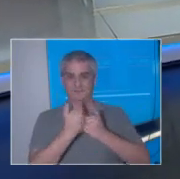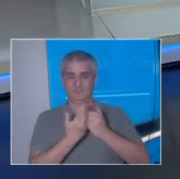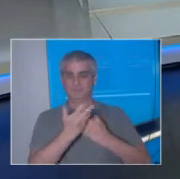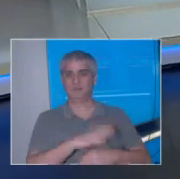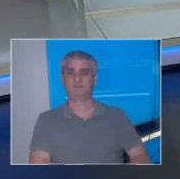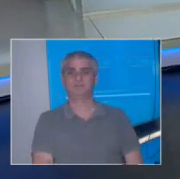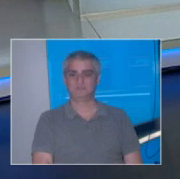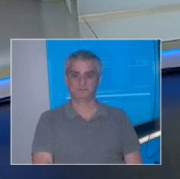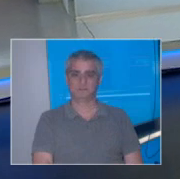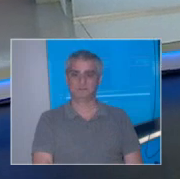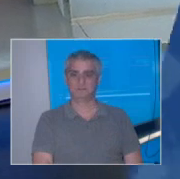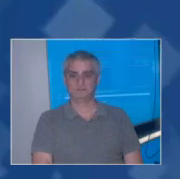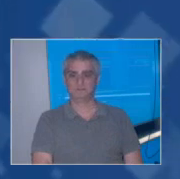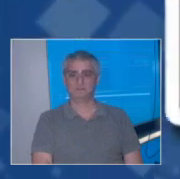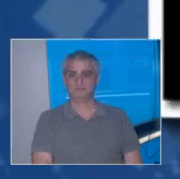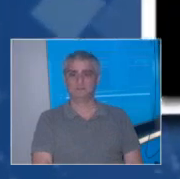במקום הרביעי.